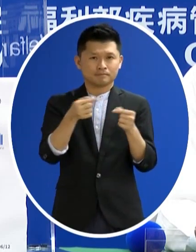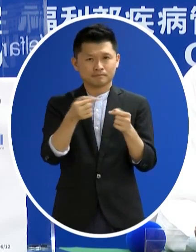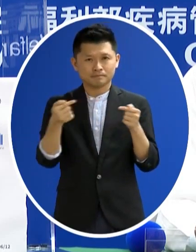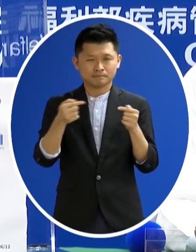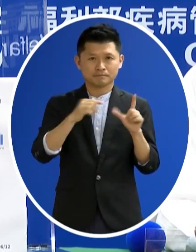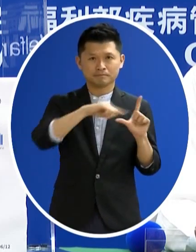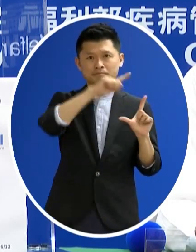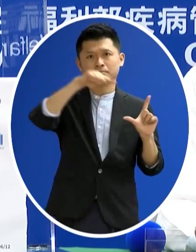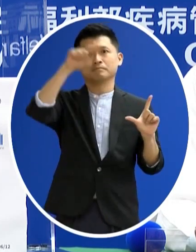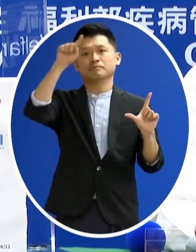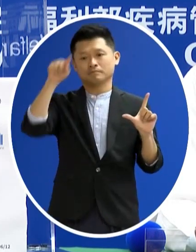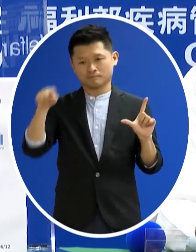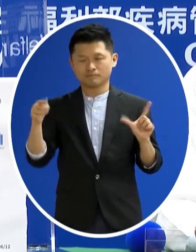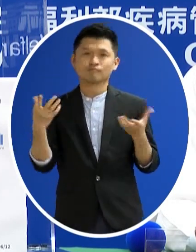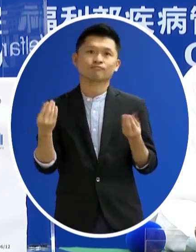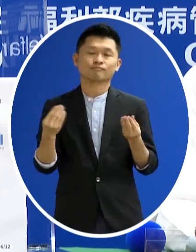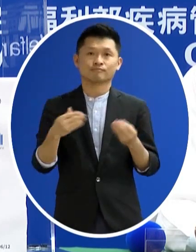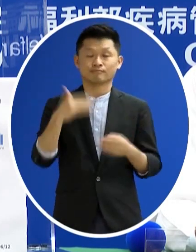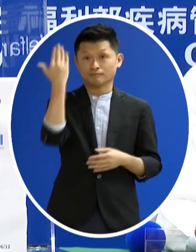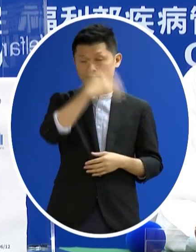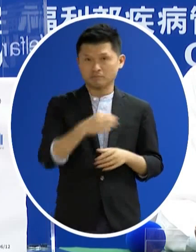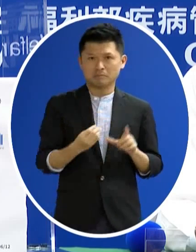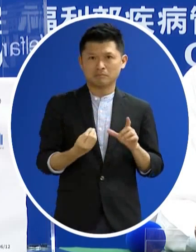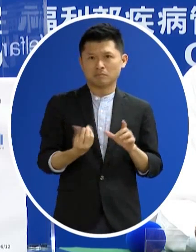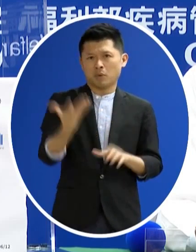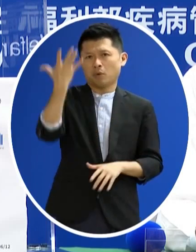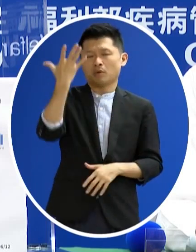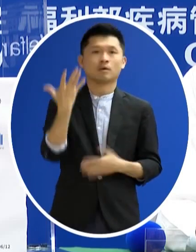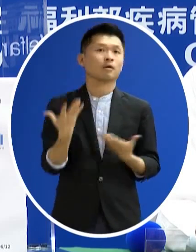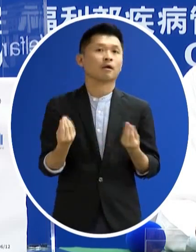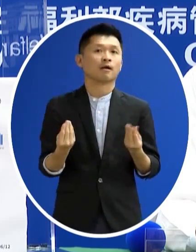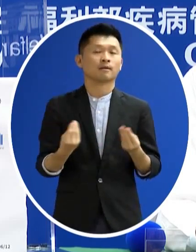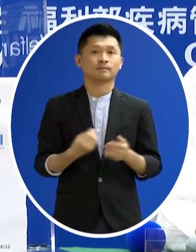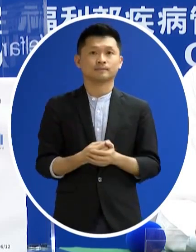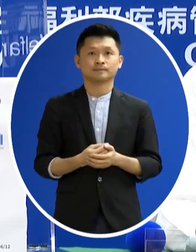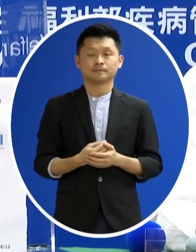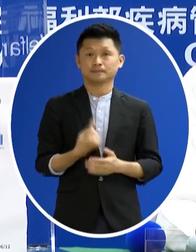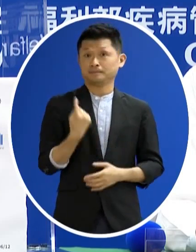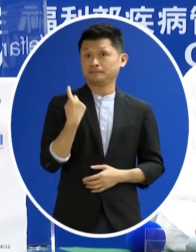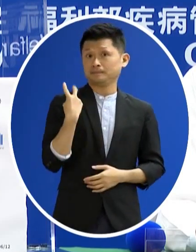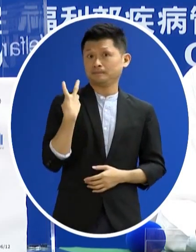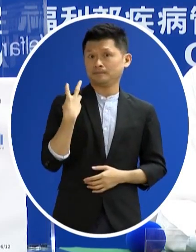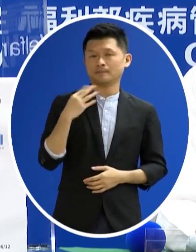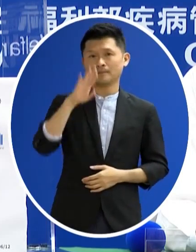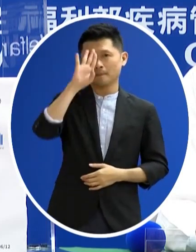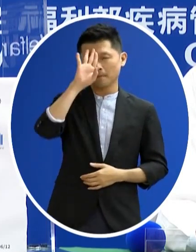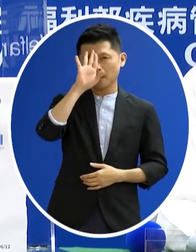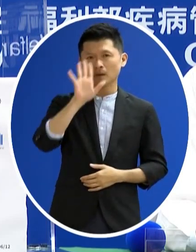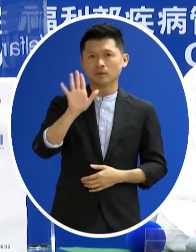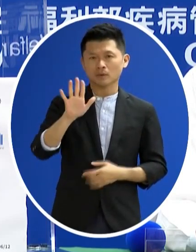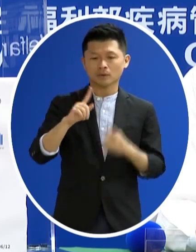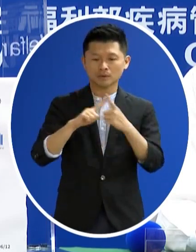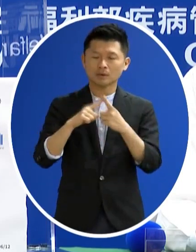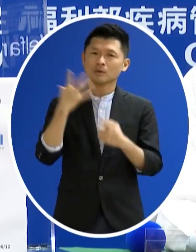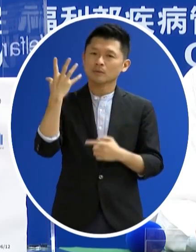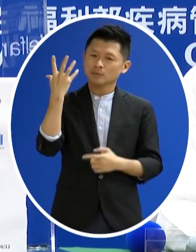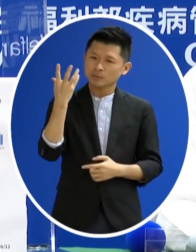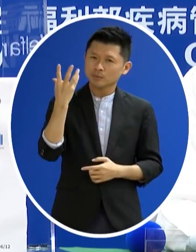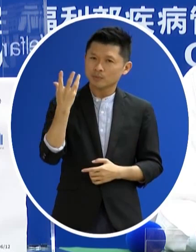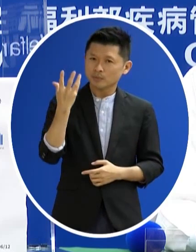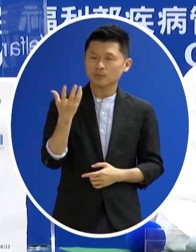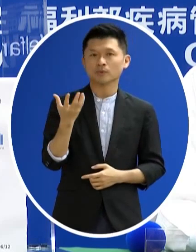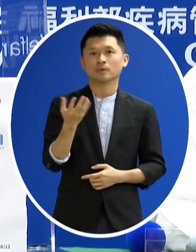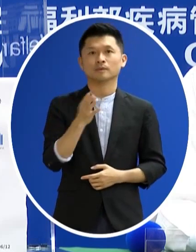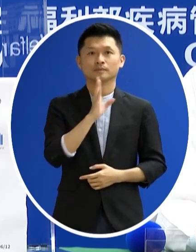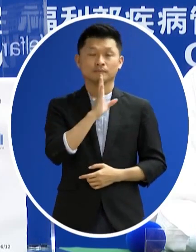变化当然也没有突发的恶化。那虽然这几天病例稍微比较少一点，不过我们还是